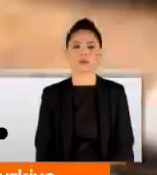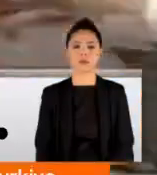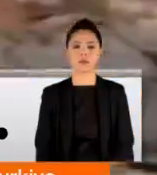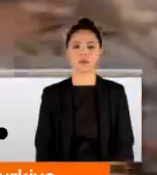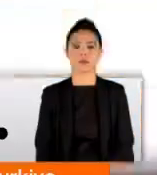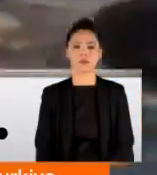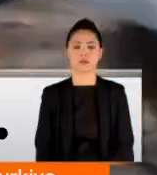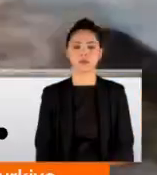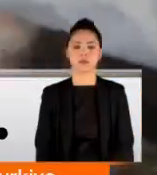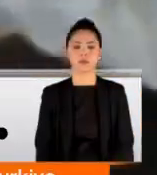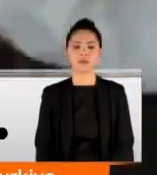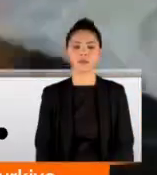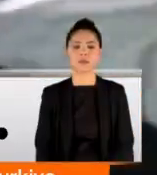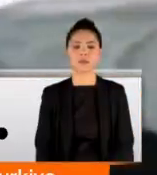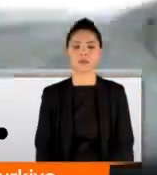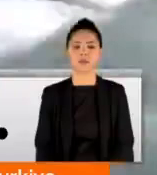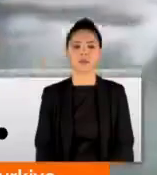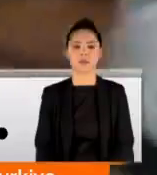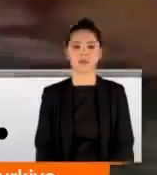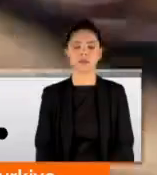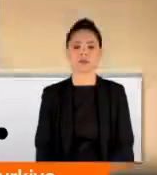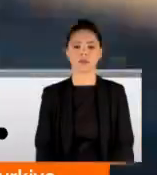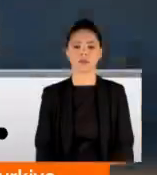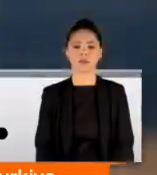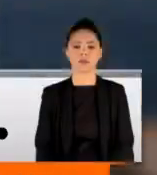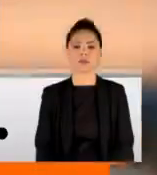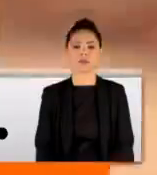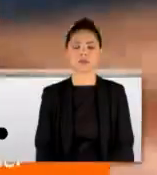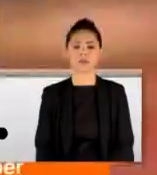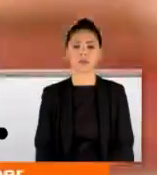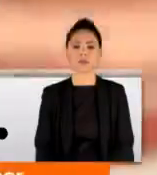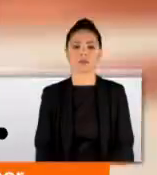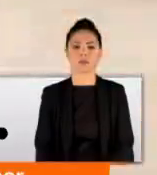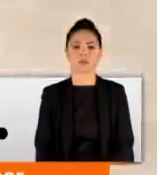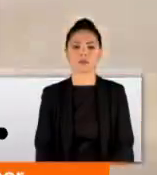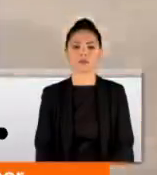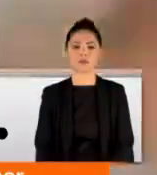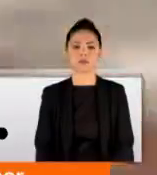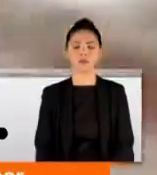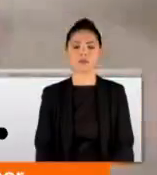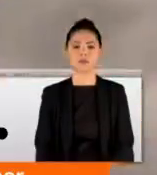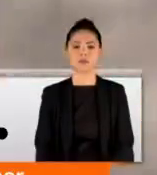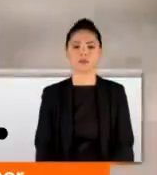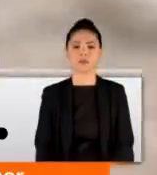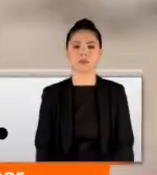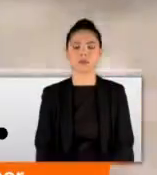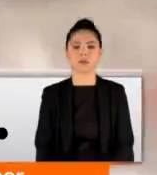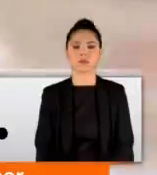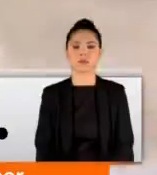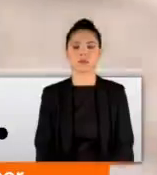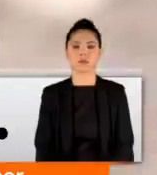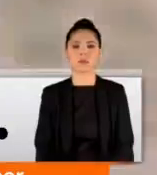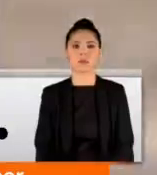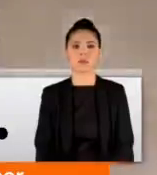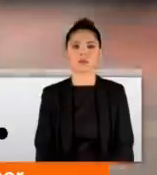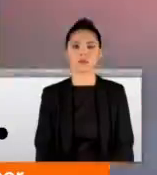sağlam. Tamam. Çok şükür dayı, çok şükür. Çok şükür. Boşan. Çok şükür dayı. Tamam, sakin. Acele